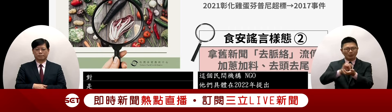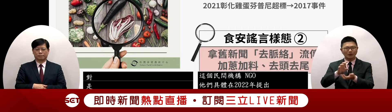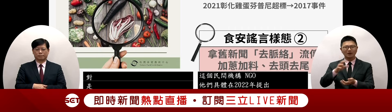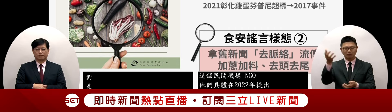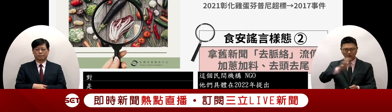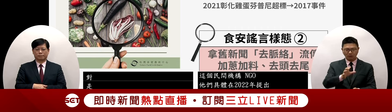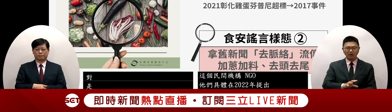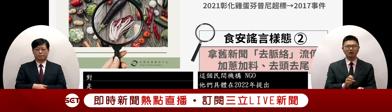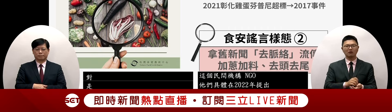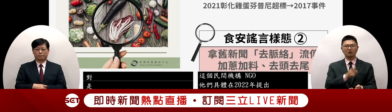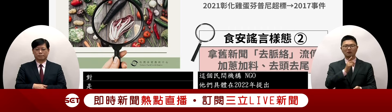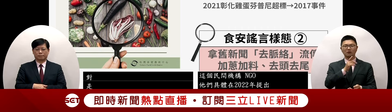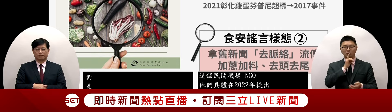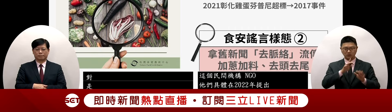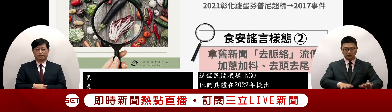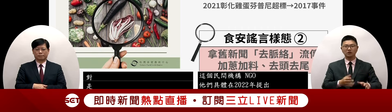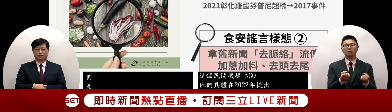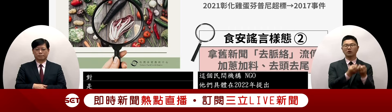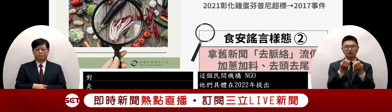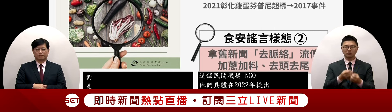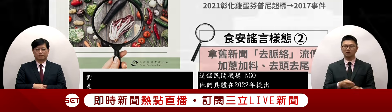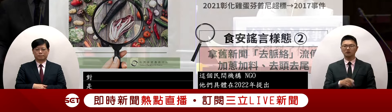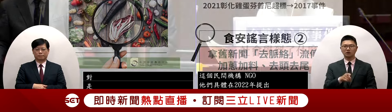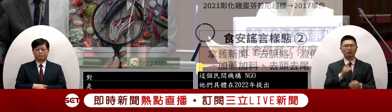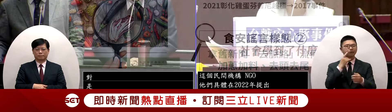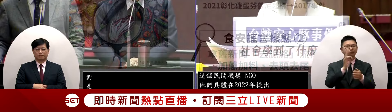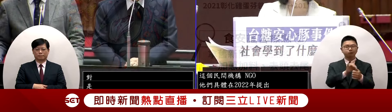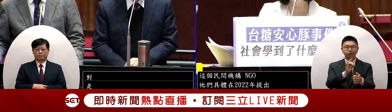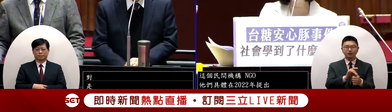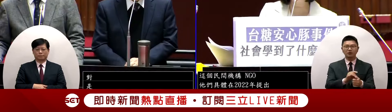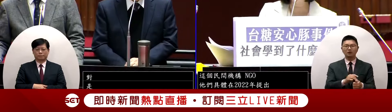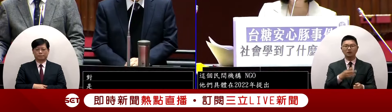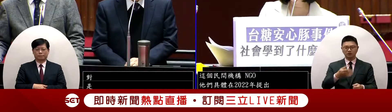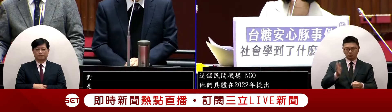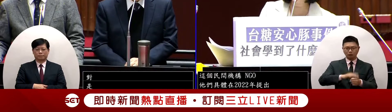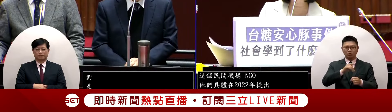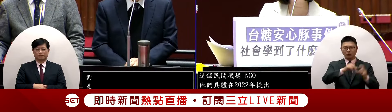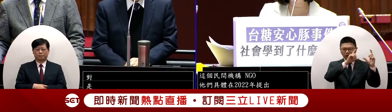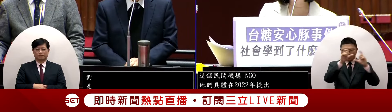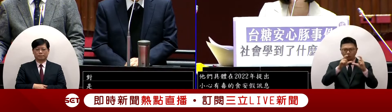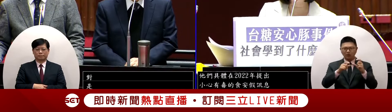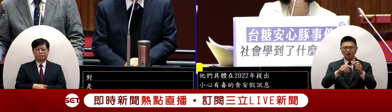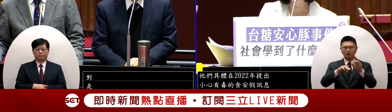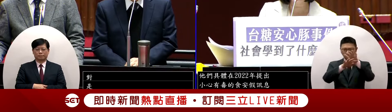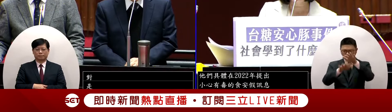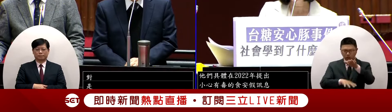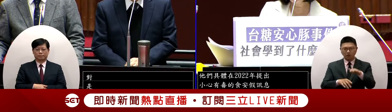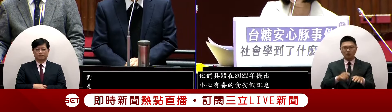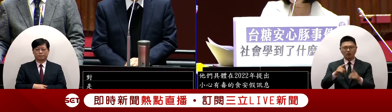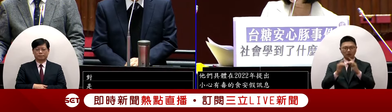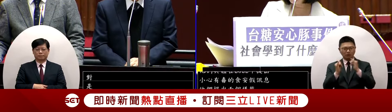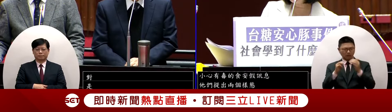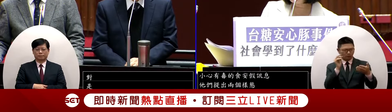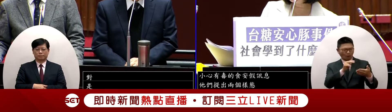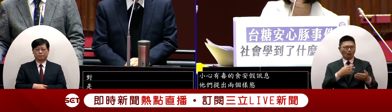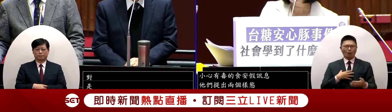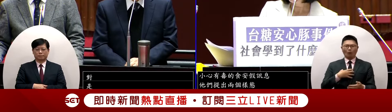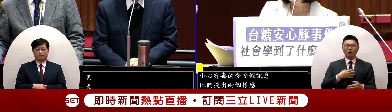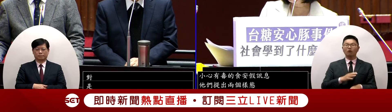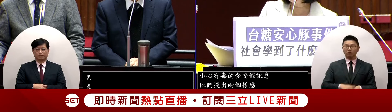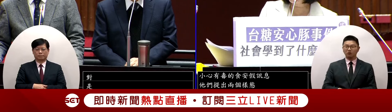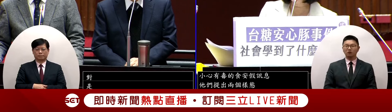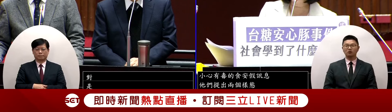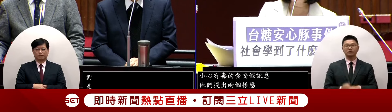生的事来说成是今年新发的事件，然后它有照片有图片，然后就引起全民的恐慌。另外一种样态